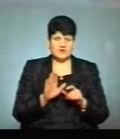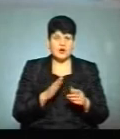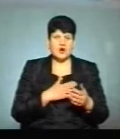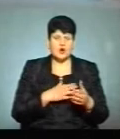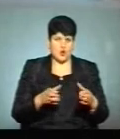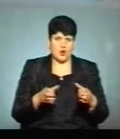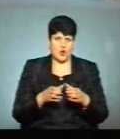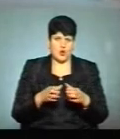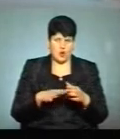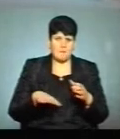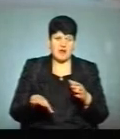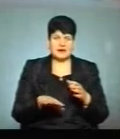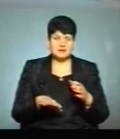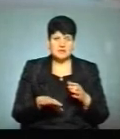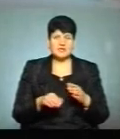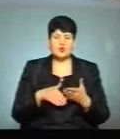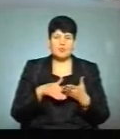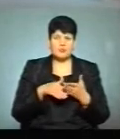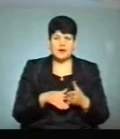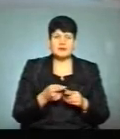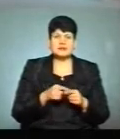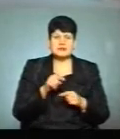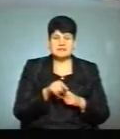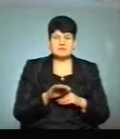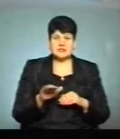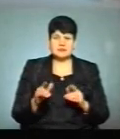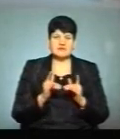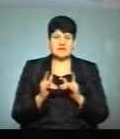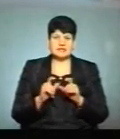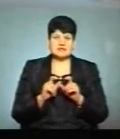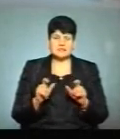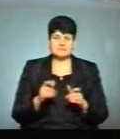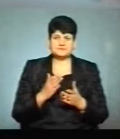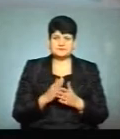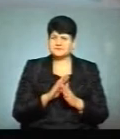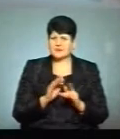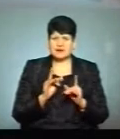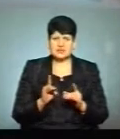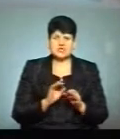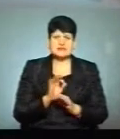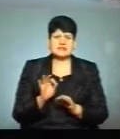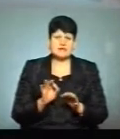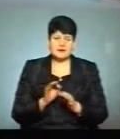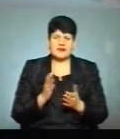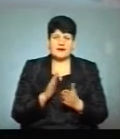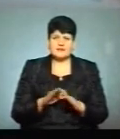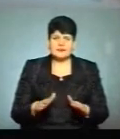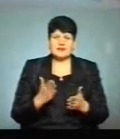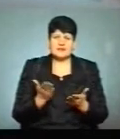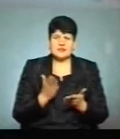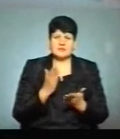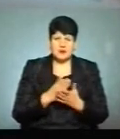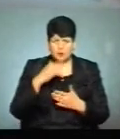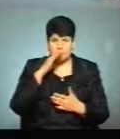громадах. Також допомагається цим дітям, адже в інтернатних закладах перебувають не лише діти-сироти, а також діти, які мають батьків. І,